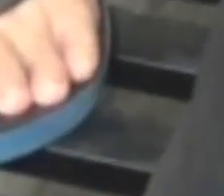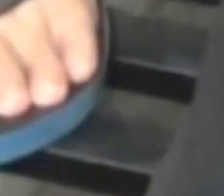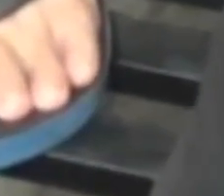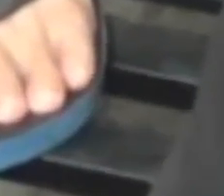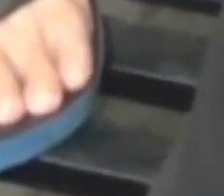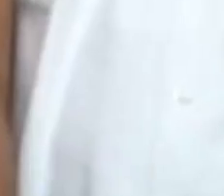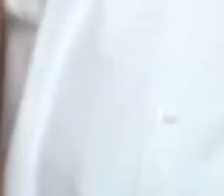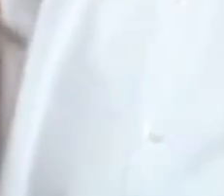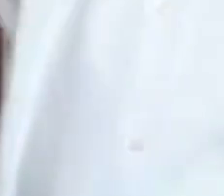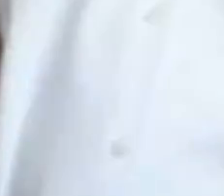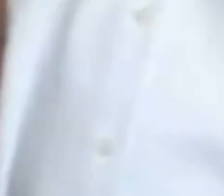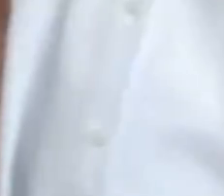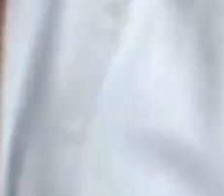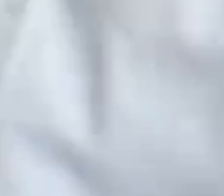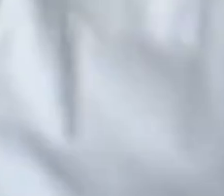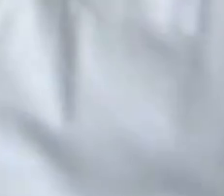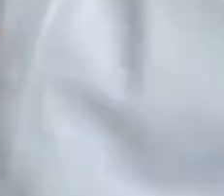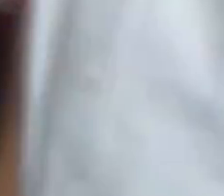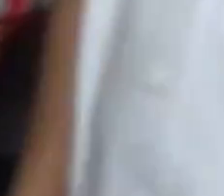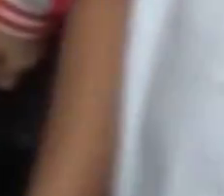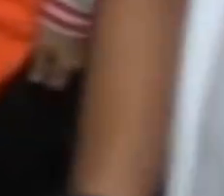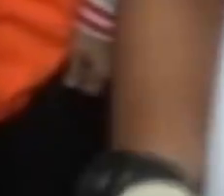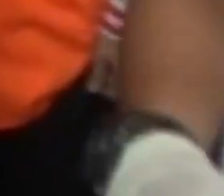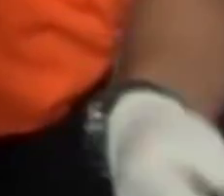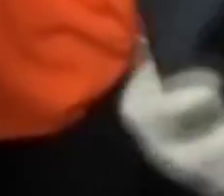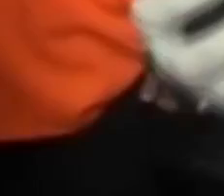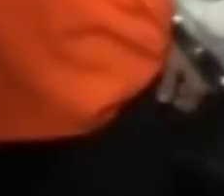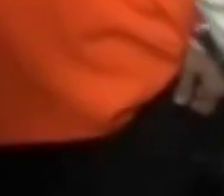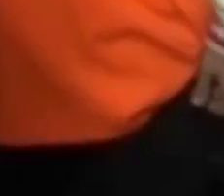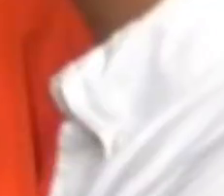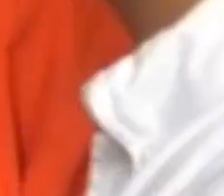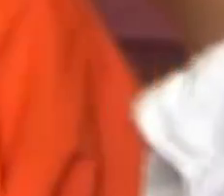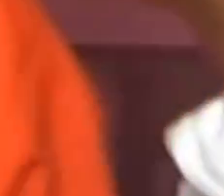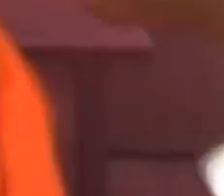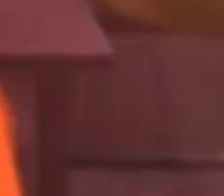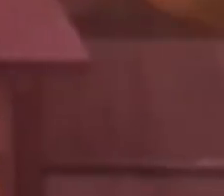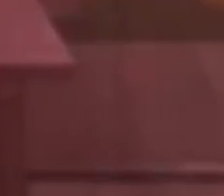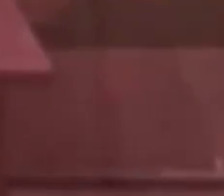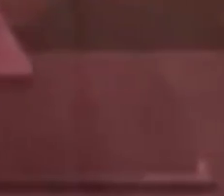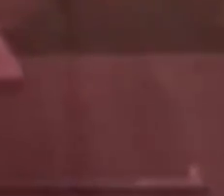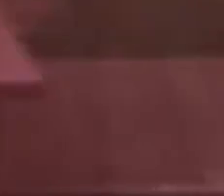Polri. Syaratnya harus menyetor uang sebanyak 52 juta rupiah.